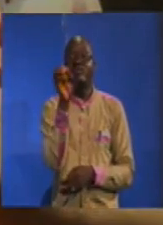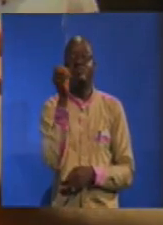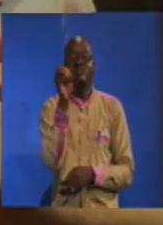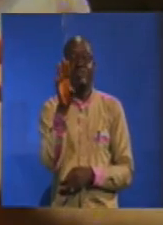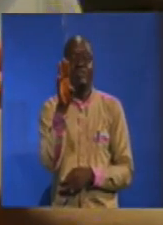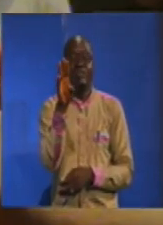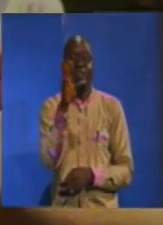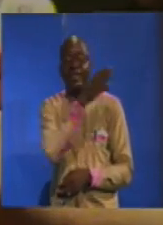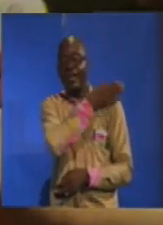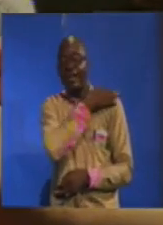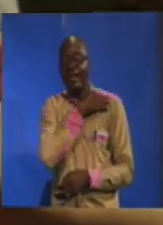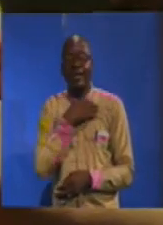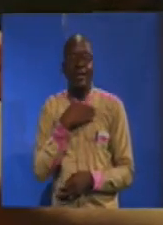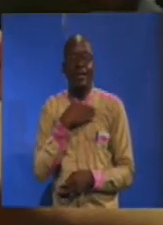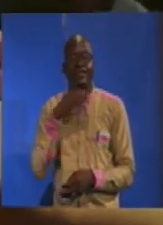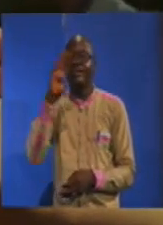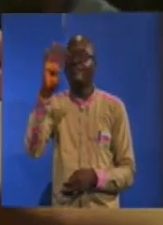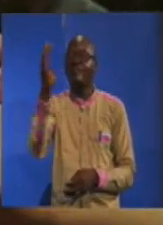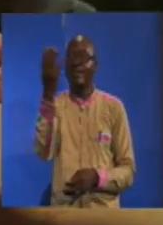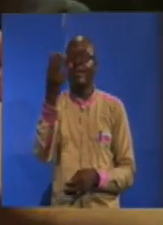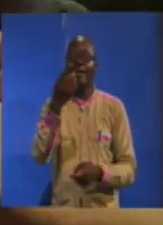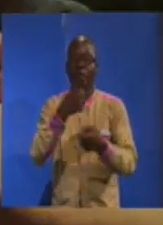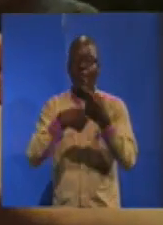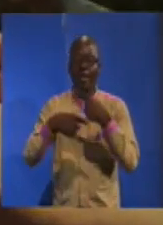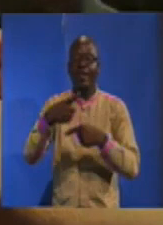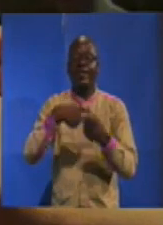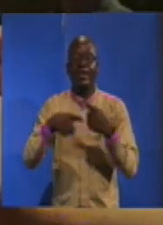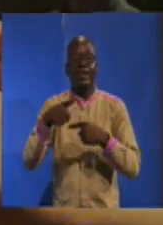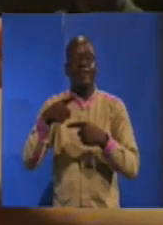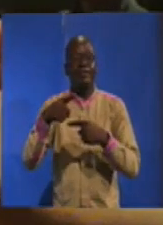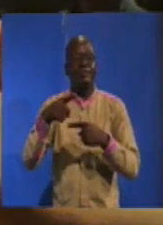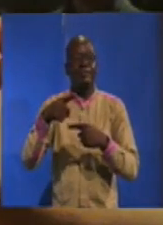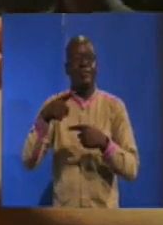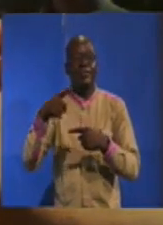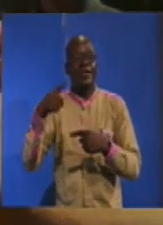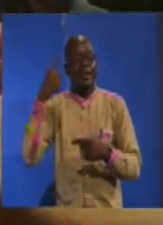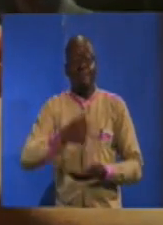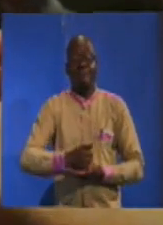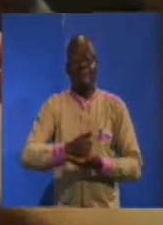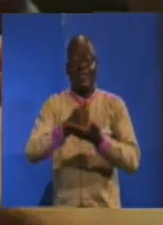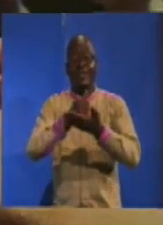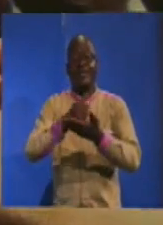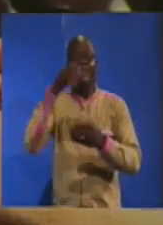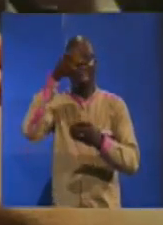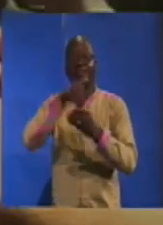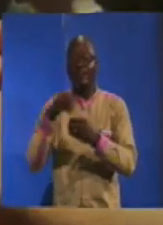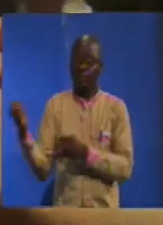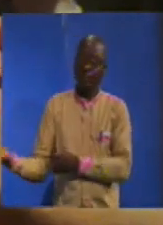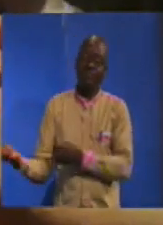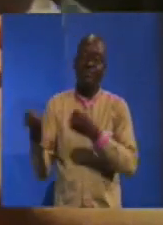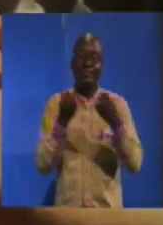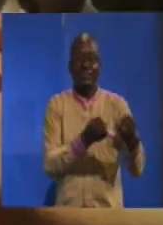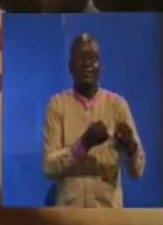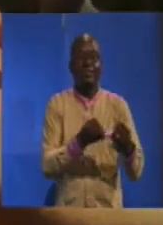Et cette quatrième ambulance viendrait en tout cas appuyer dans les évacuations dans